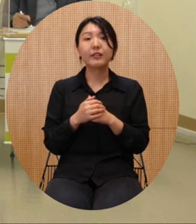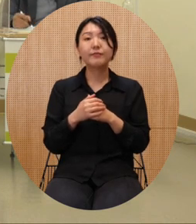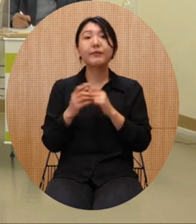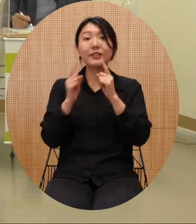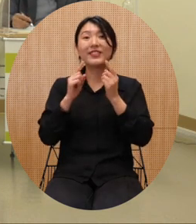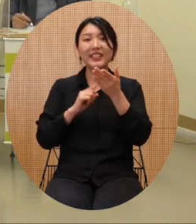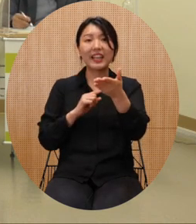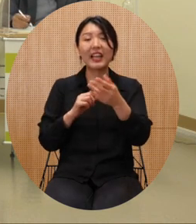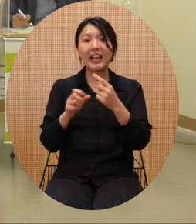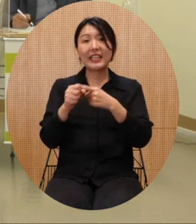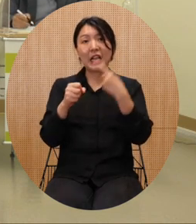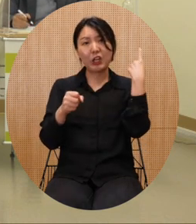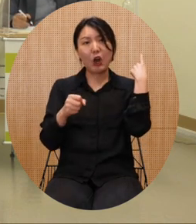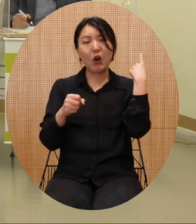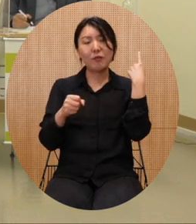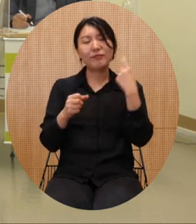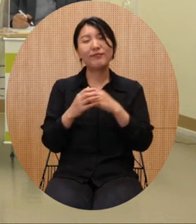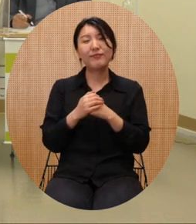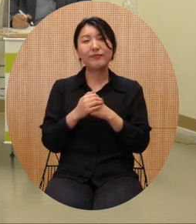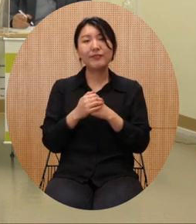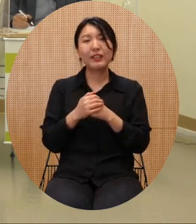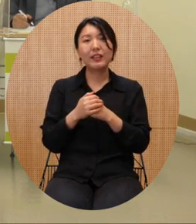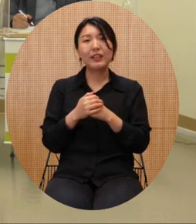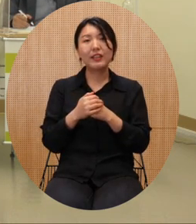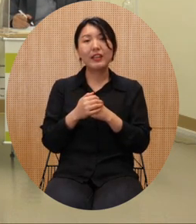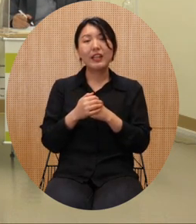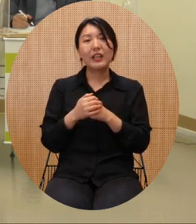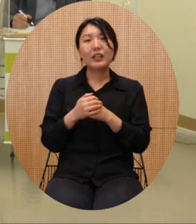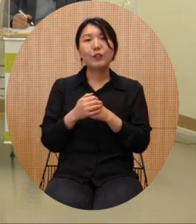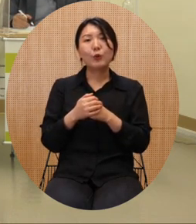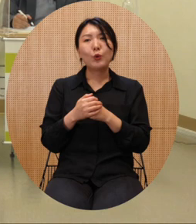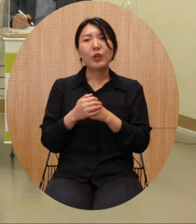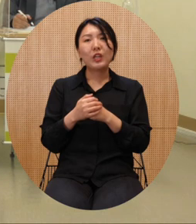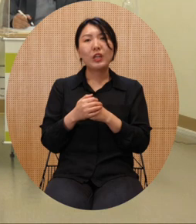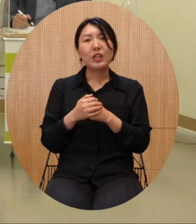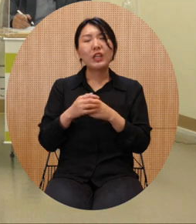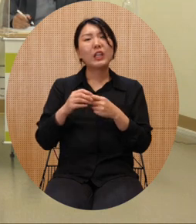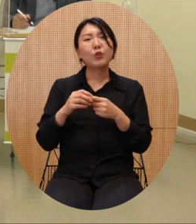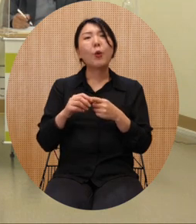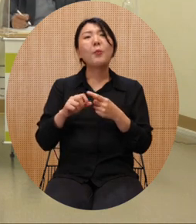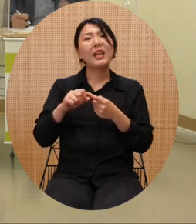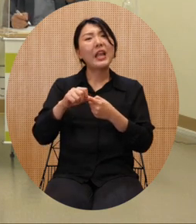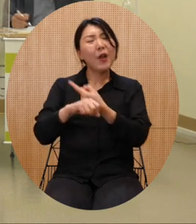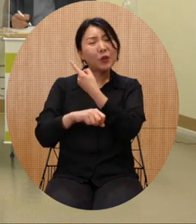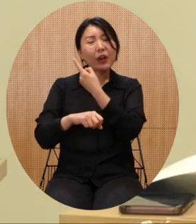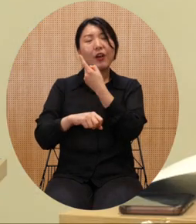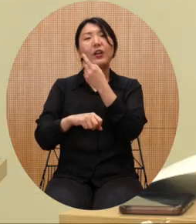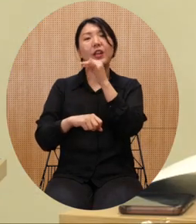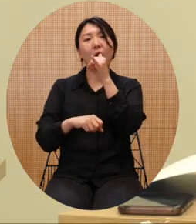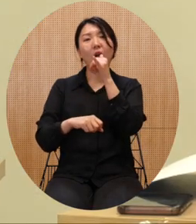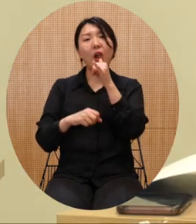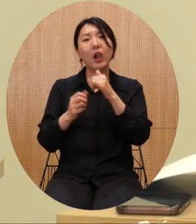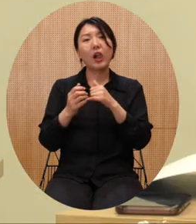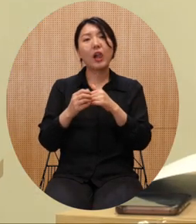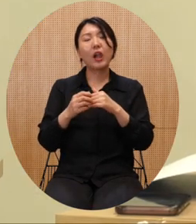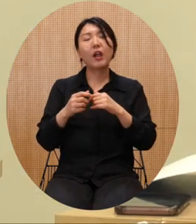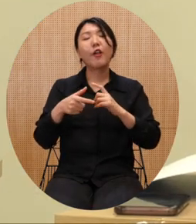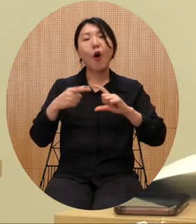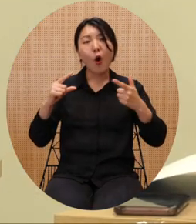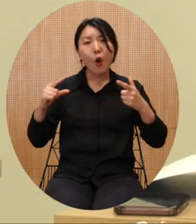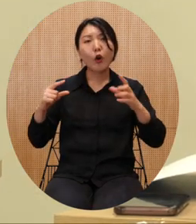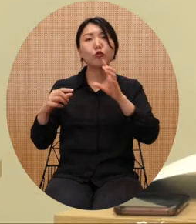말씀드리겠습니다. 작년은 참 의외, 예외적인 케이스였는데 여러